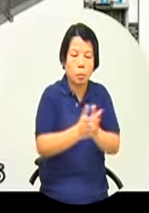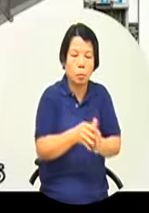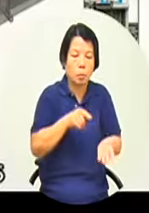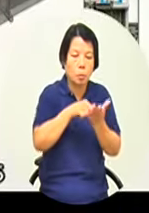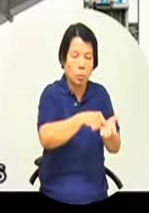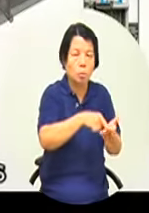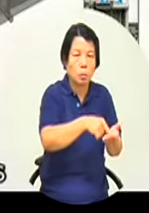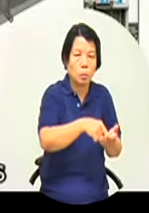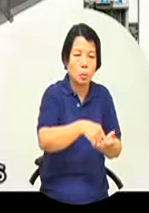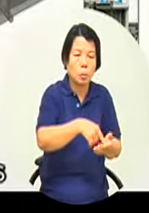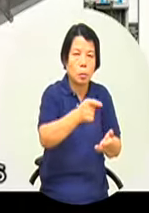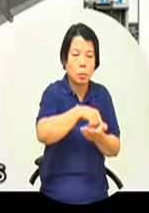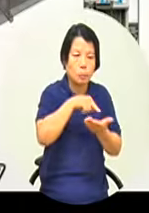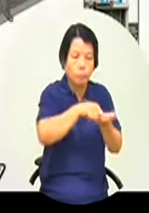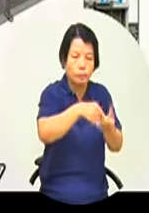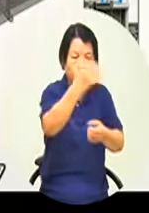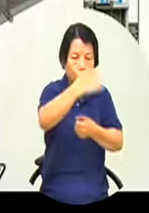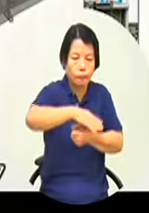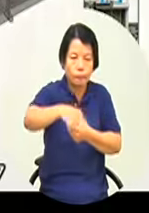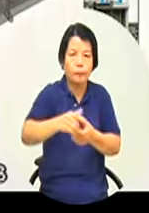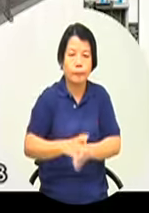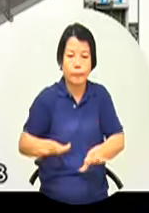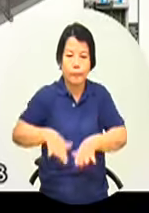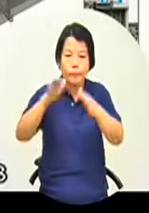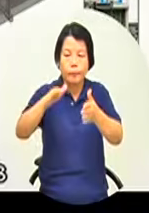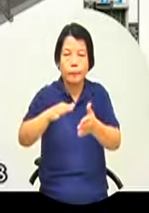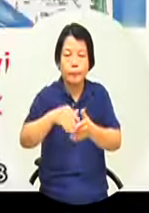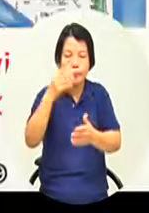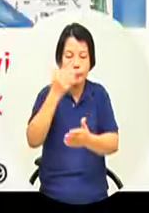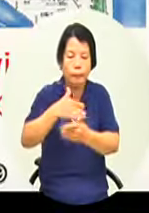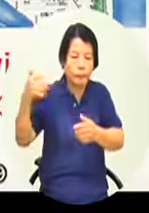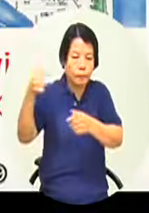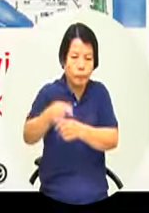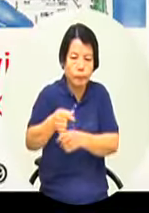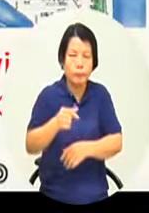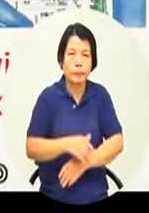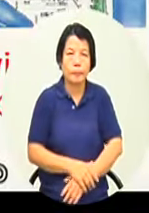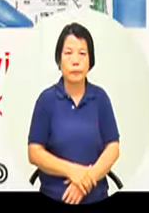尽量来做，做到把这个淹水的浅势降到最低。